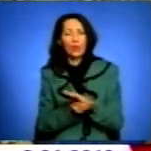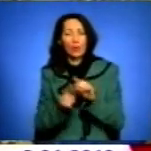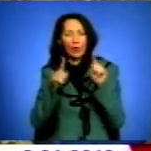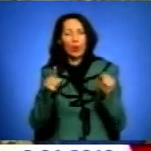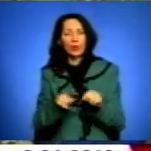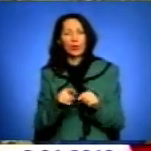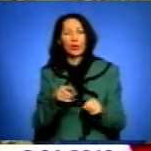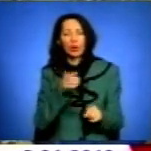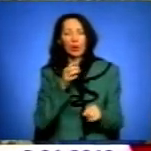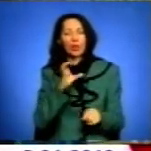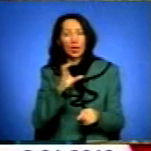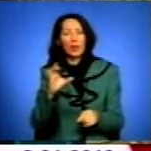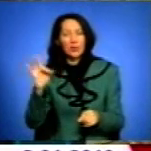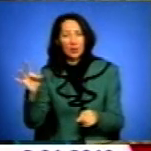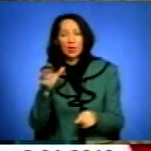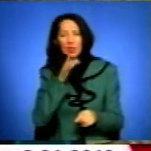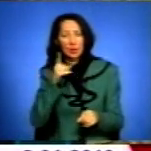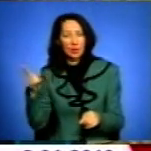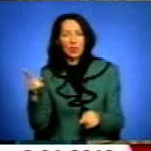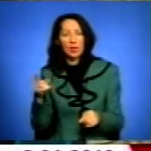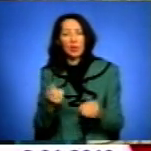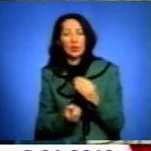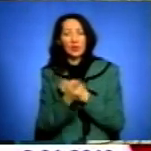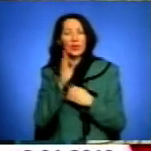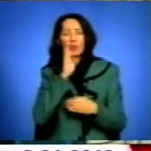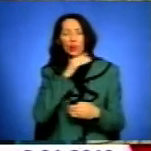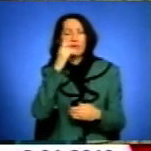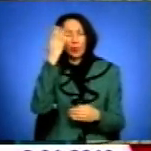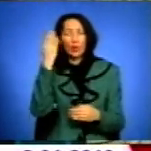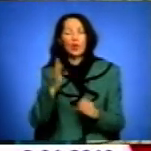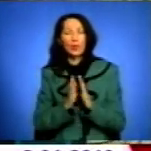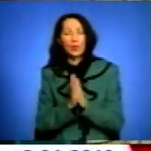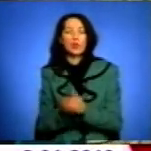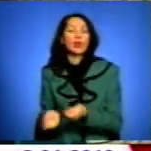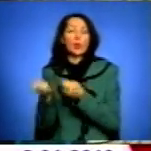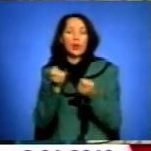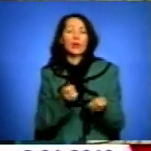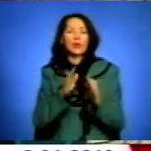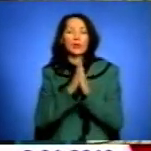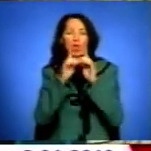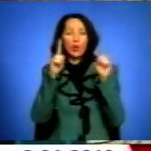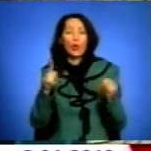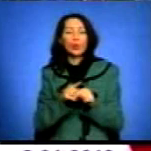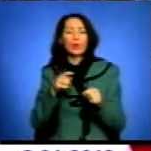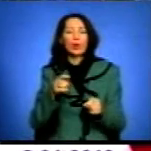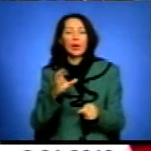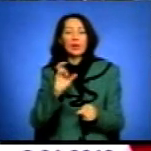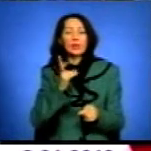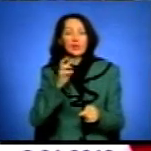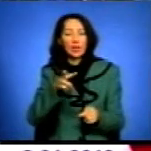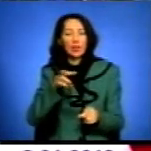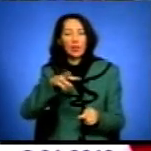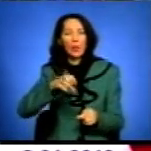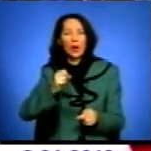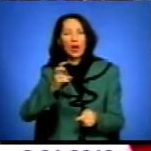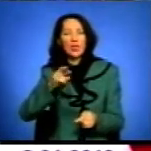в український Афон – Манявський монастир. З того часу до чудотворного образу припадають люди зі своїми проханнями.